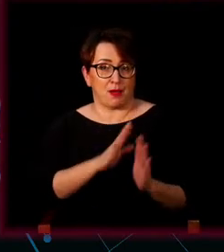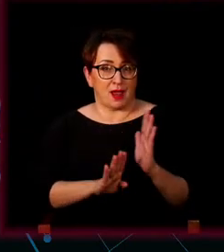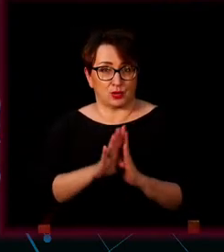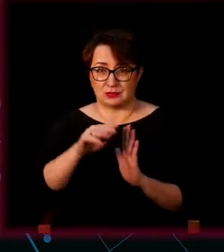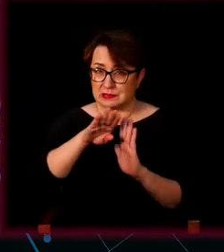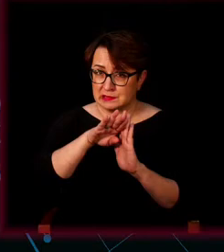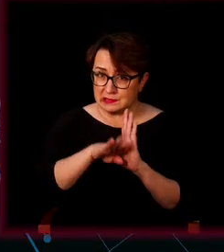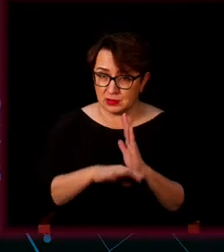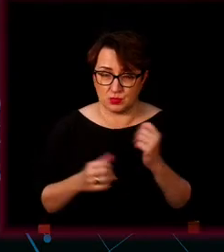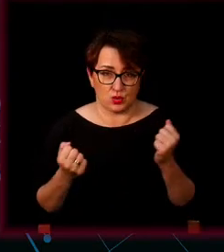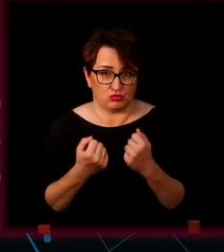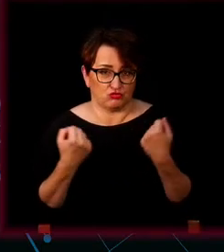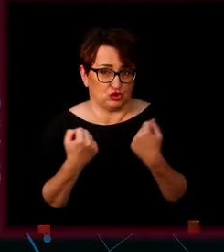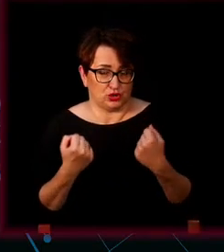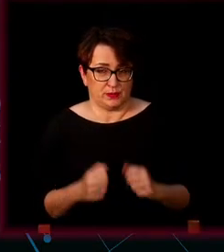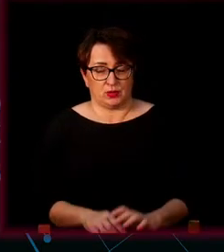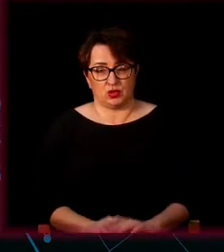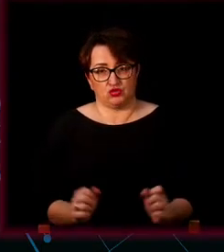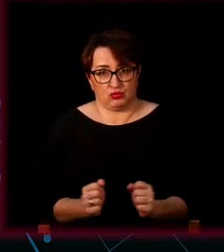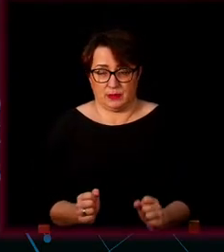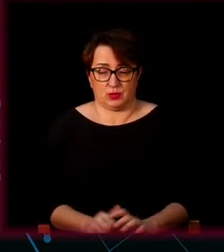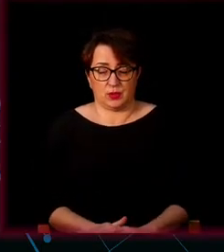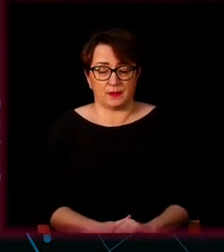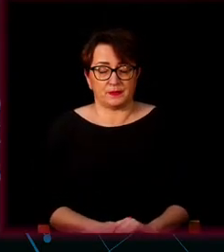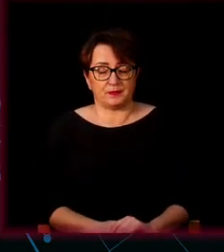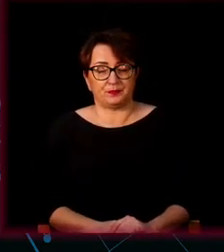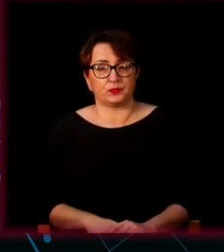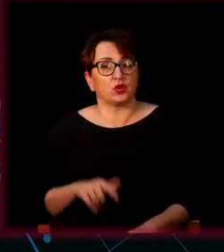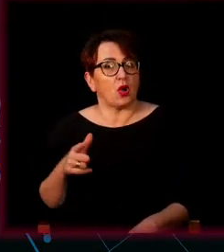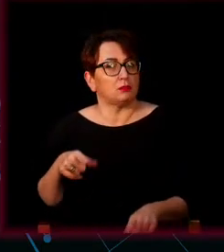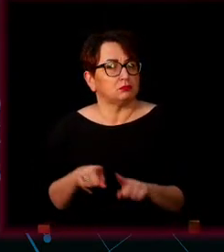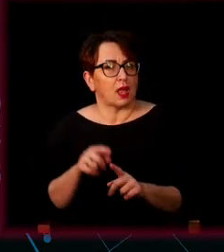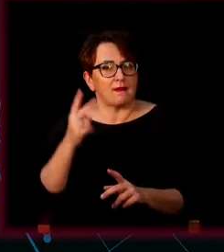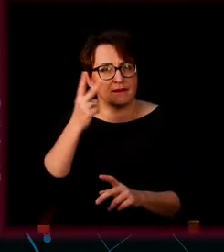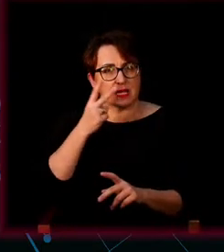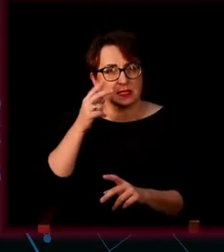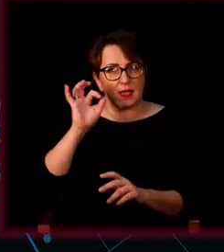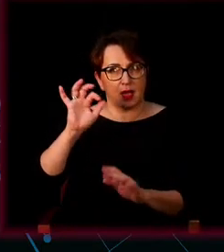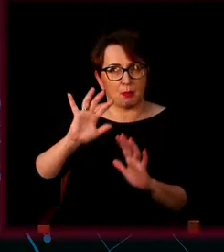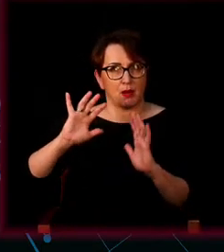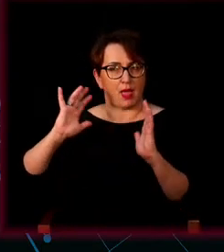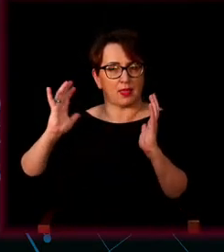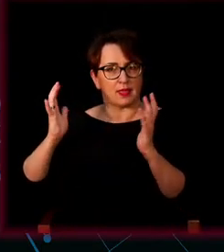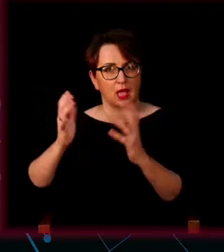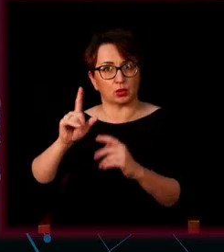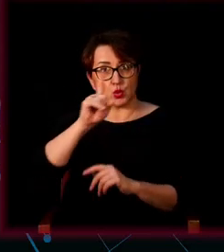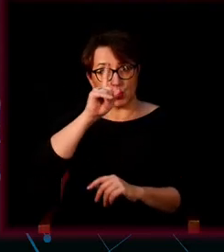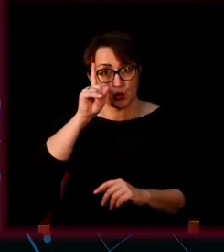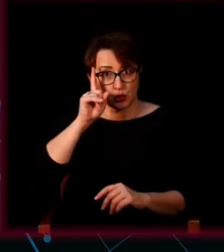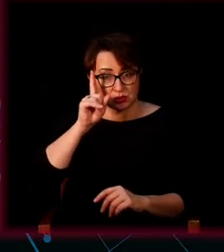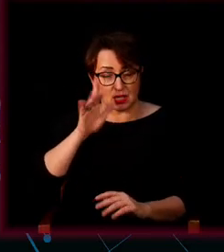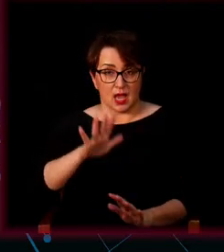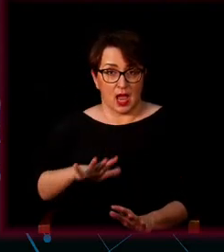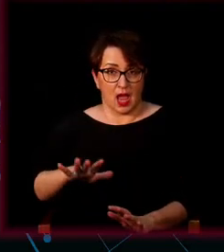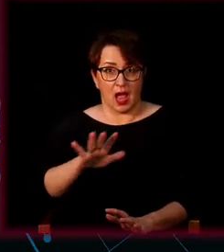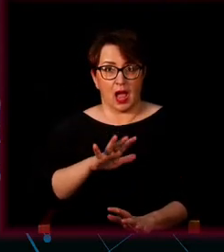itd. I to też jest jakaś taka wizja planety, gdzie ludzkość, mimo że spędziła tyle samo